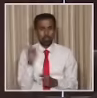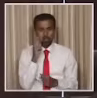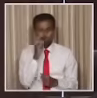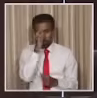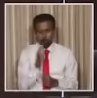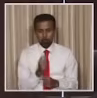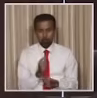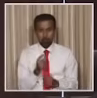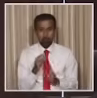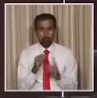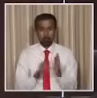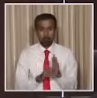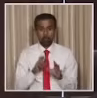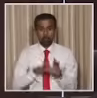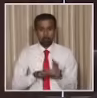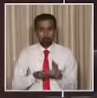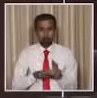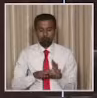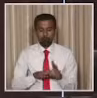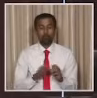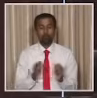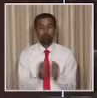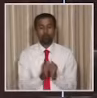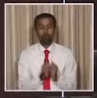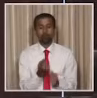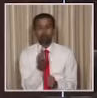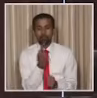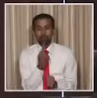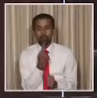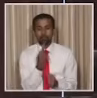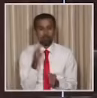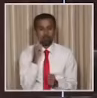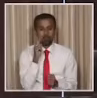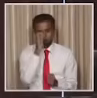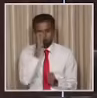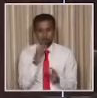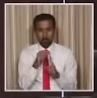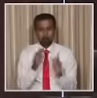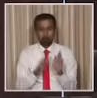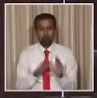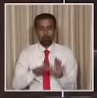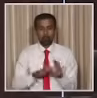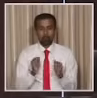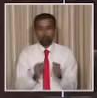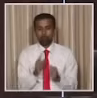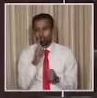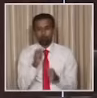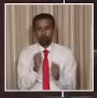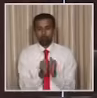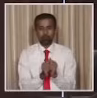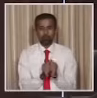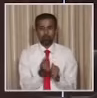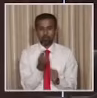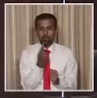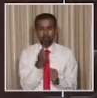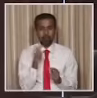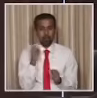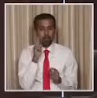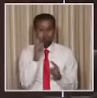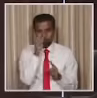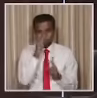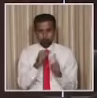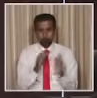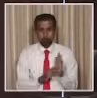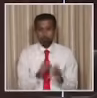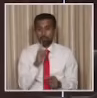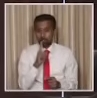රනිල් වික්‍රමසිංහ අගමැති පුටුවේ වාඩි වෙලා මොනවද කරපු දෙයක් කියන්න? රනිල් වික්‍රමසිංහ මැතිතුමා අගමැති පුටුවේ වාඩිලා කරපු එක දෙයක් තියෙනවද? රනිල් වික්‍රමසිංහ අගමැති පුටුවේ වාඩිලා කරපු